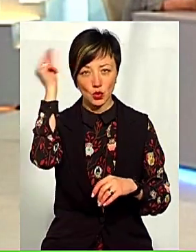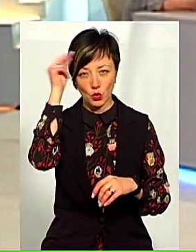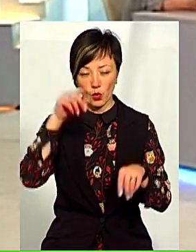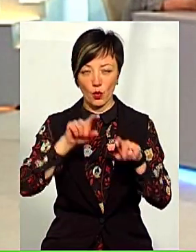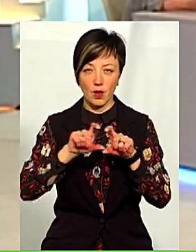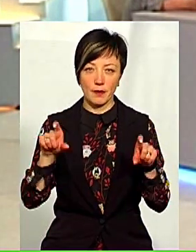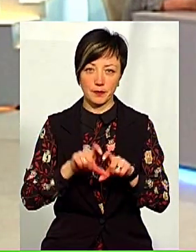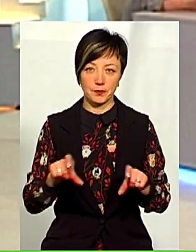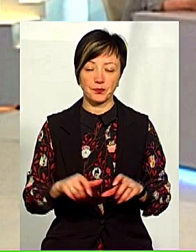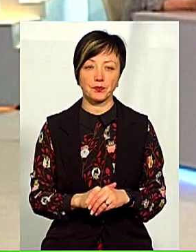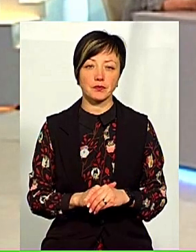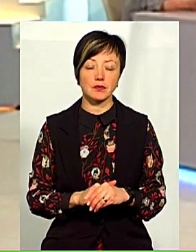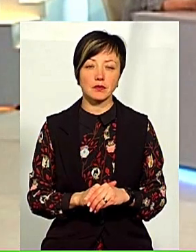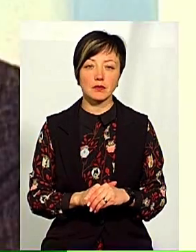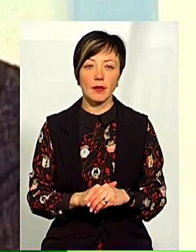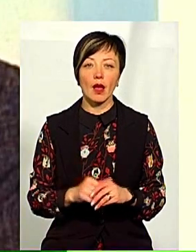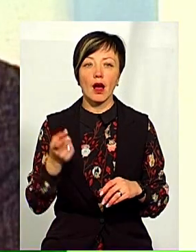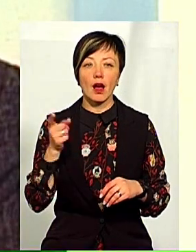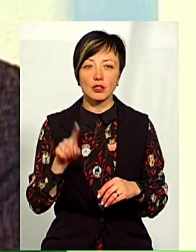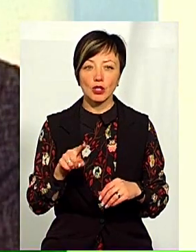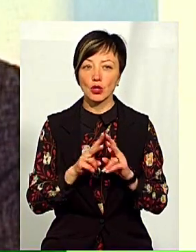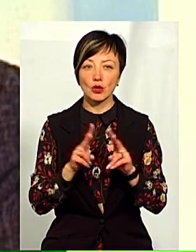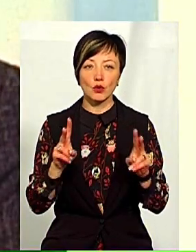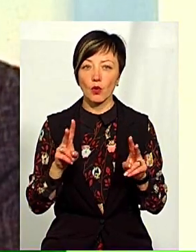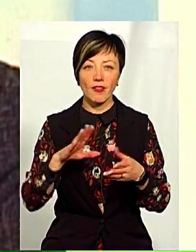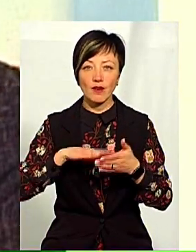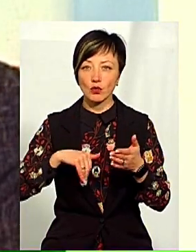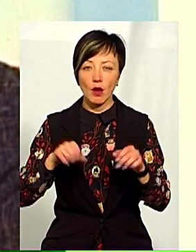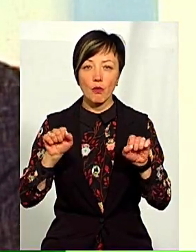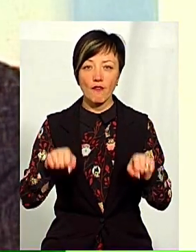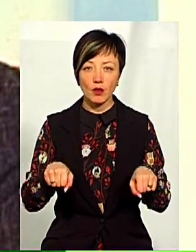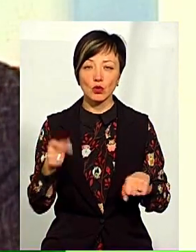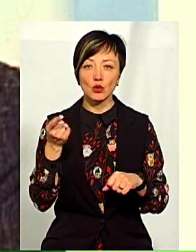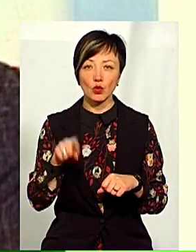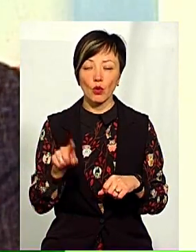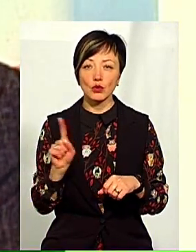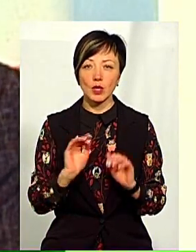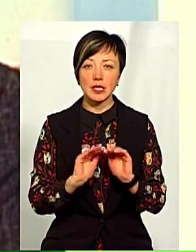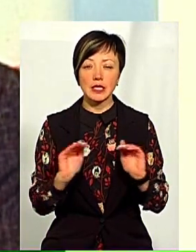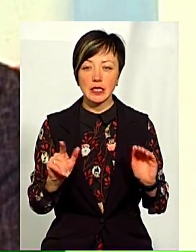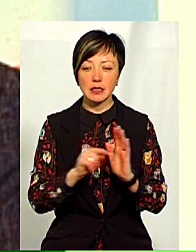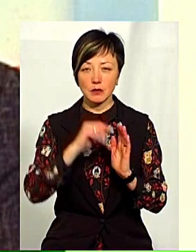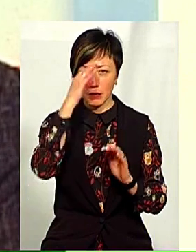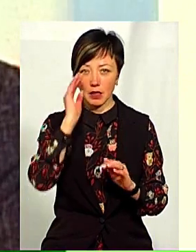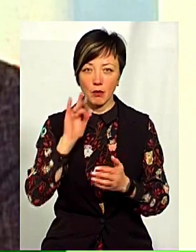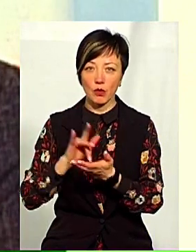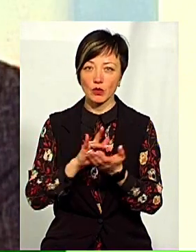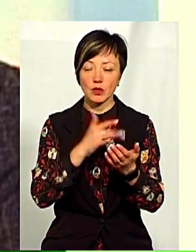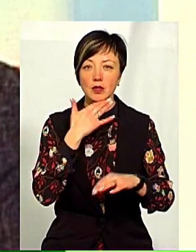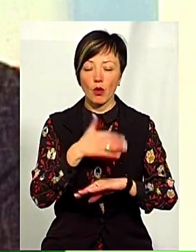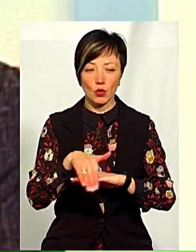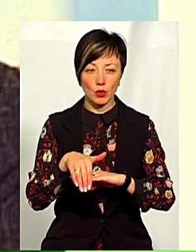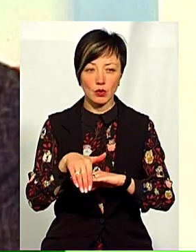заклади загальної середньої освіти. Адже ніхто не виключає ймовірності того, що діти з батьками, подорожуючи за